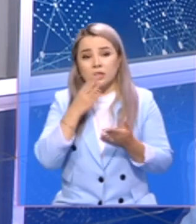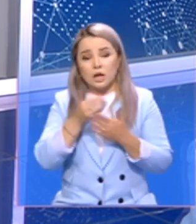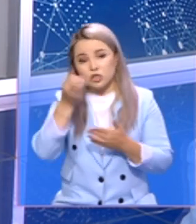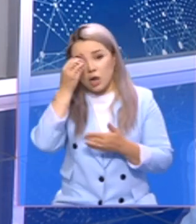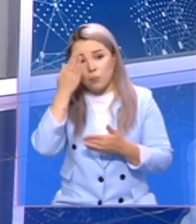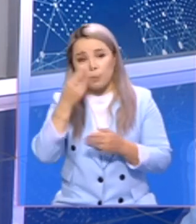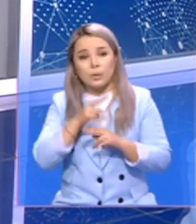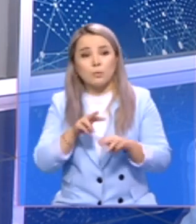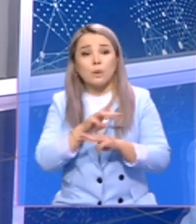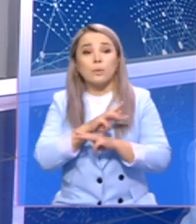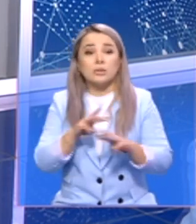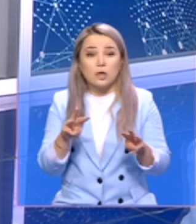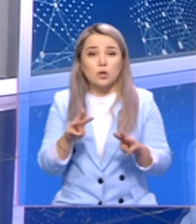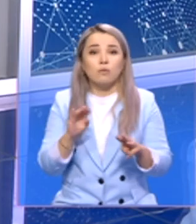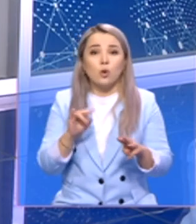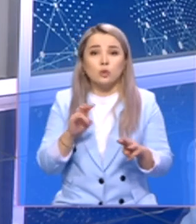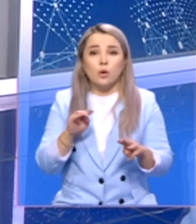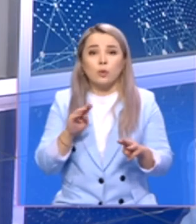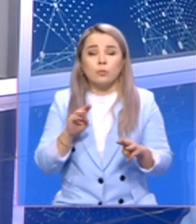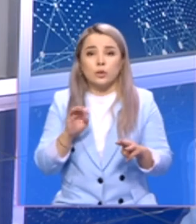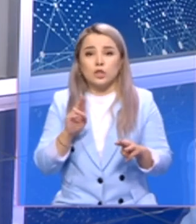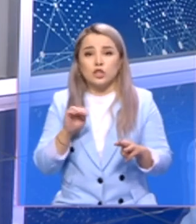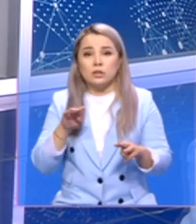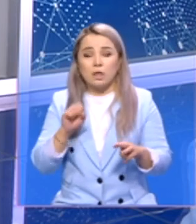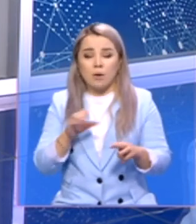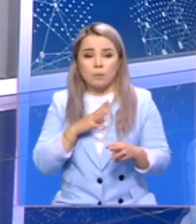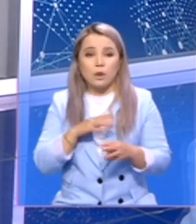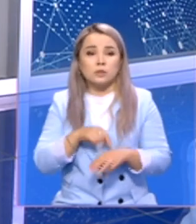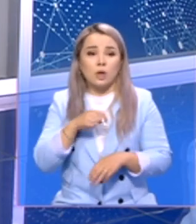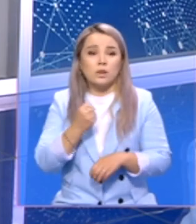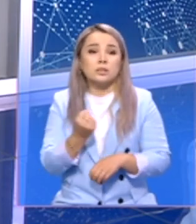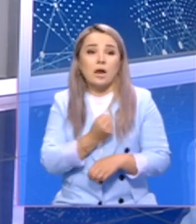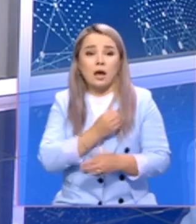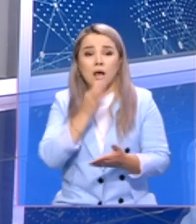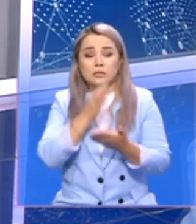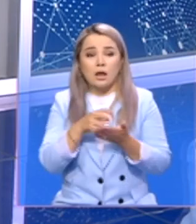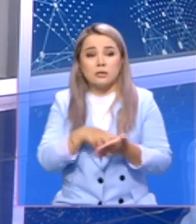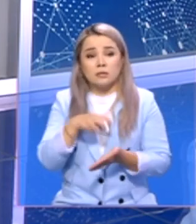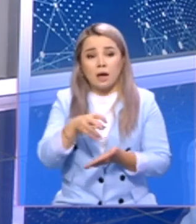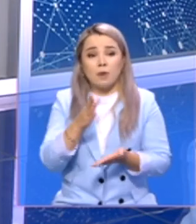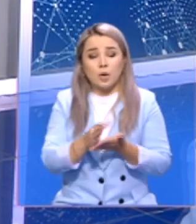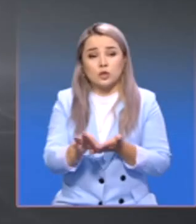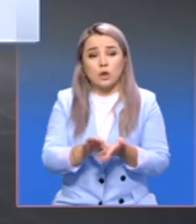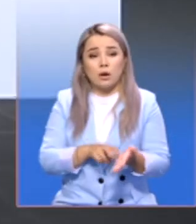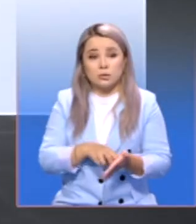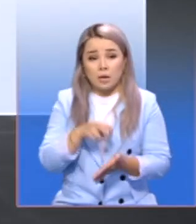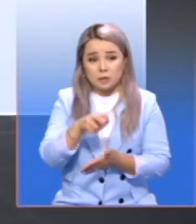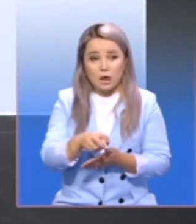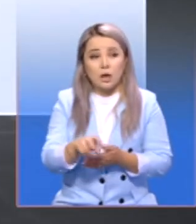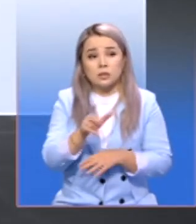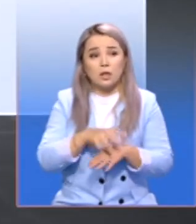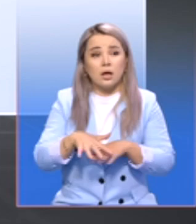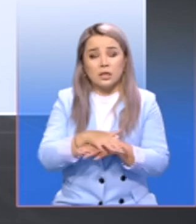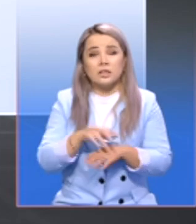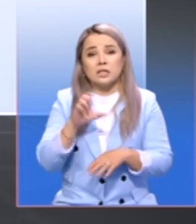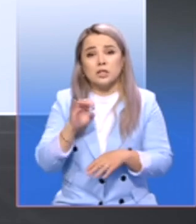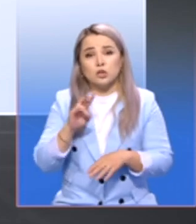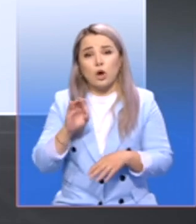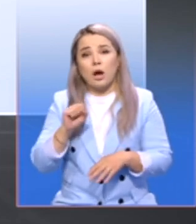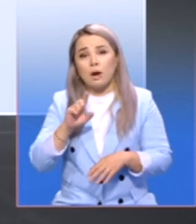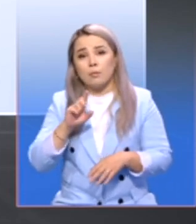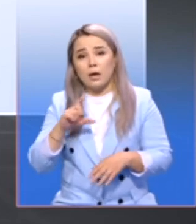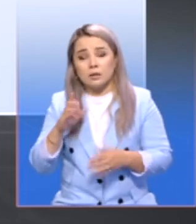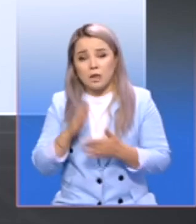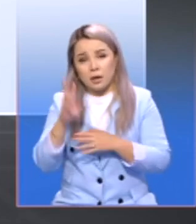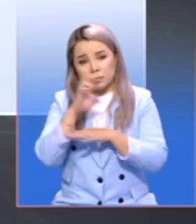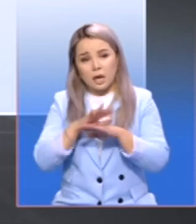Жапония премьер-министрі Фумио Кишидаға көңіл айту жеделхатын жолдады. Әлем жұртшылығы Синдзо Абэні